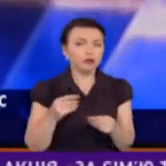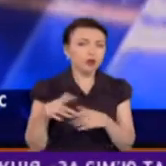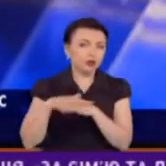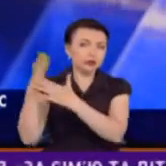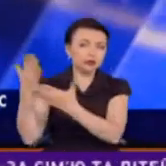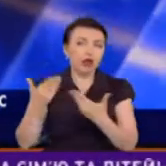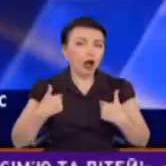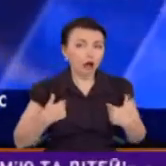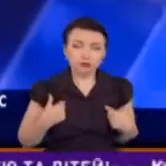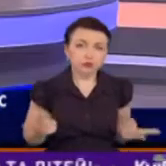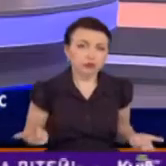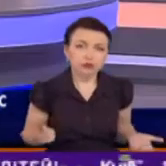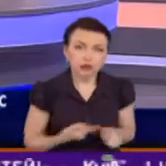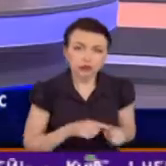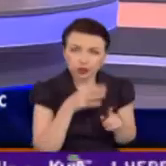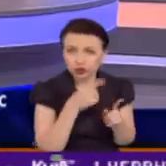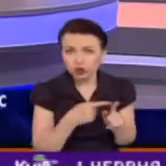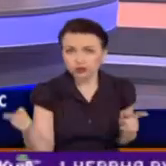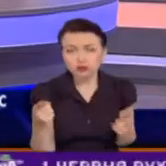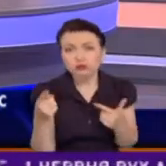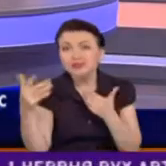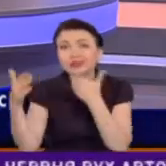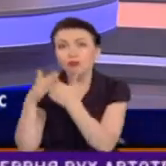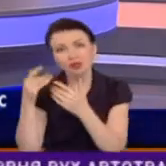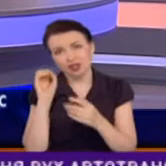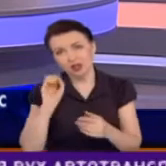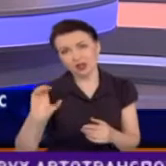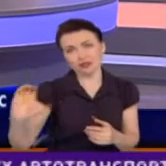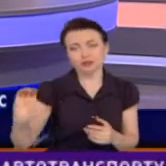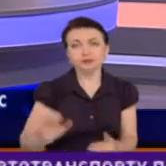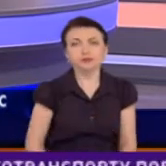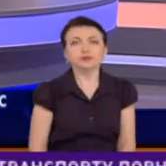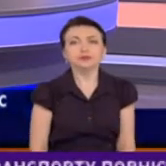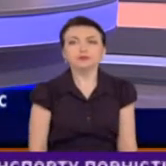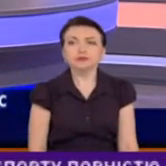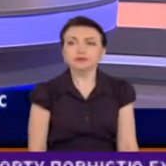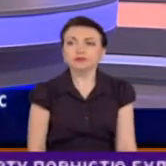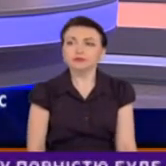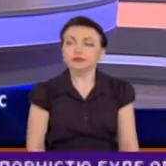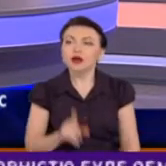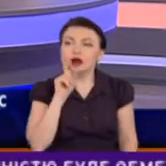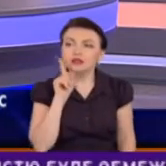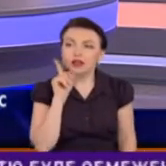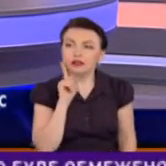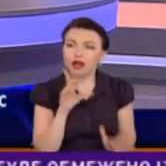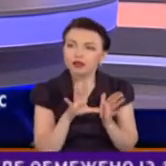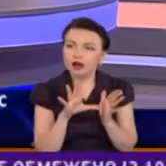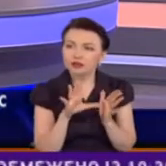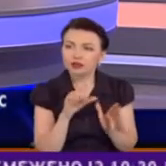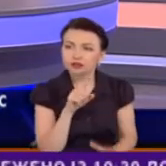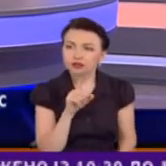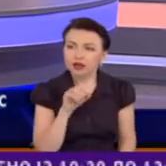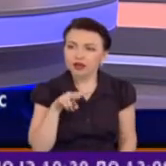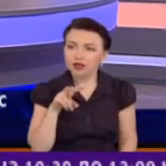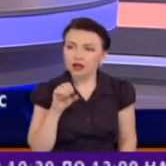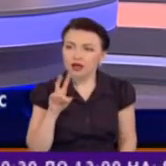цей час не наблизилися. Хорошо, так при цьому, що вони ж зрівняють, а зелена енергетика, вона... Ну, вона дорожча, ви ще не